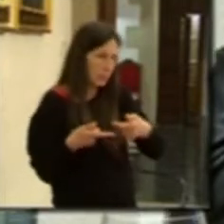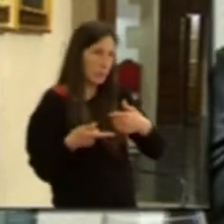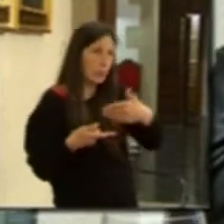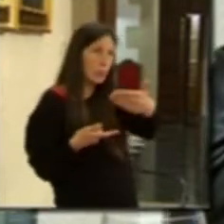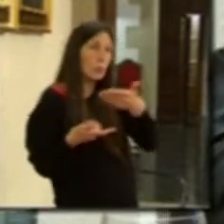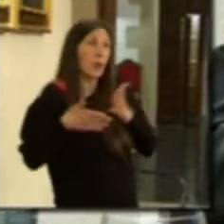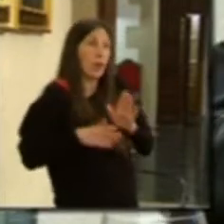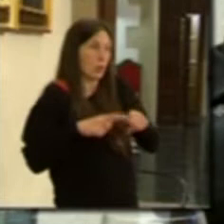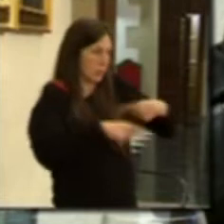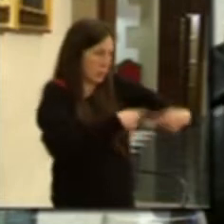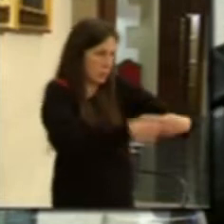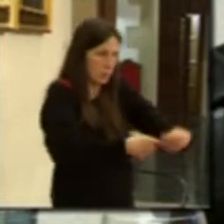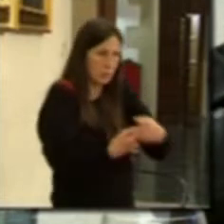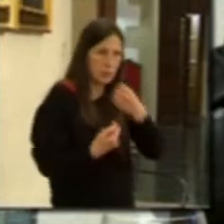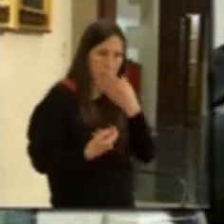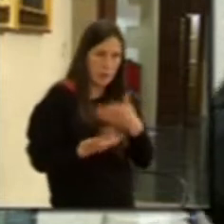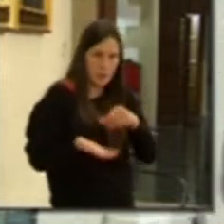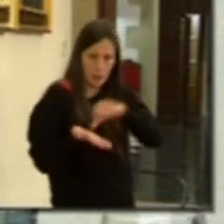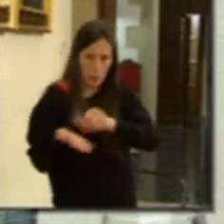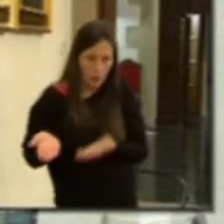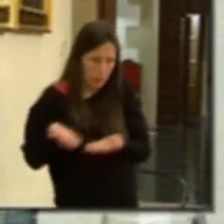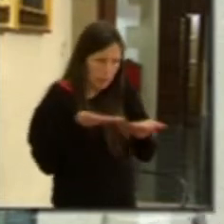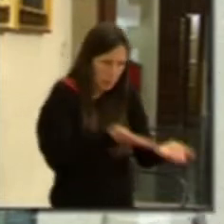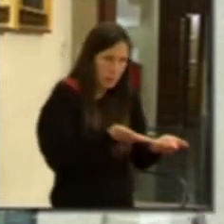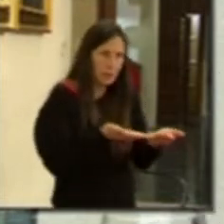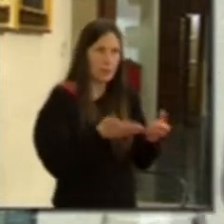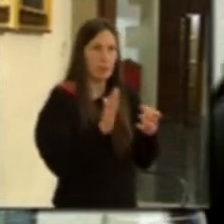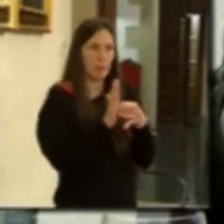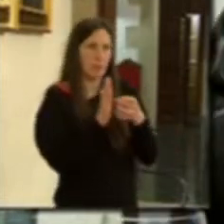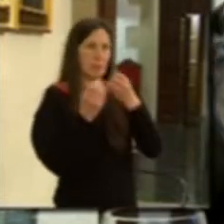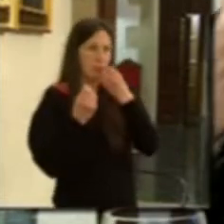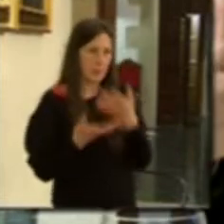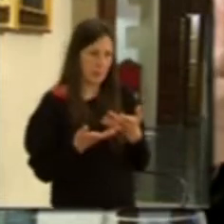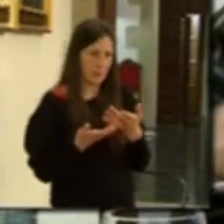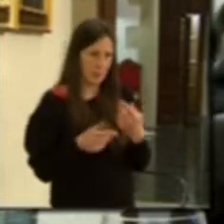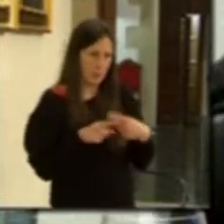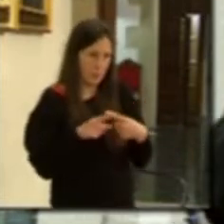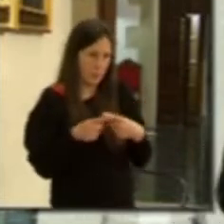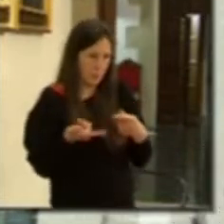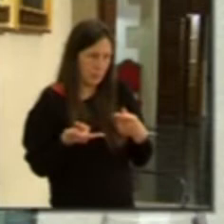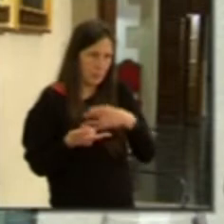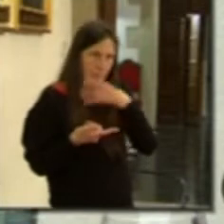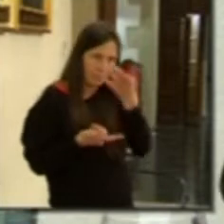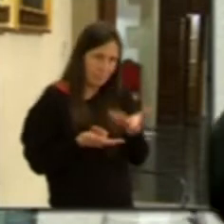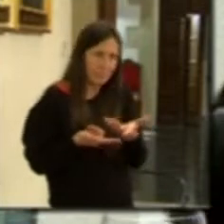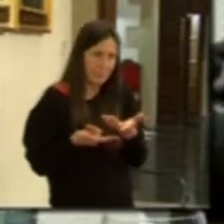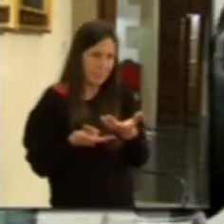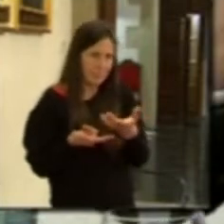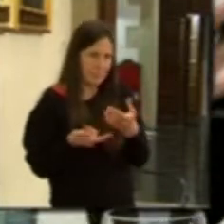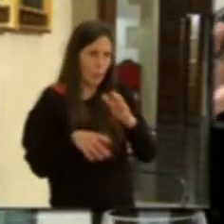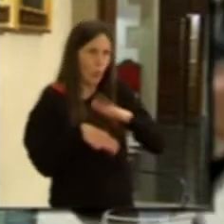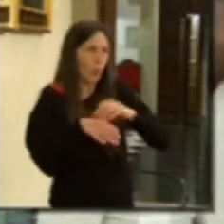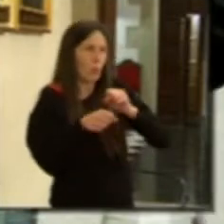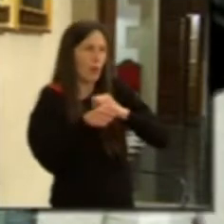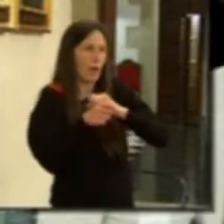nostres fills arribin en condicions. Perquè si no es fa això, les ciutats que els hi deixarem no serà per les pandèmies, serà perquè les